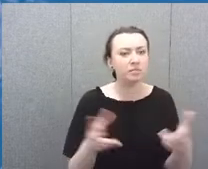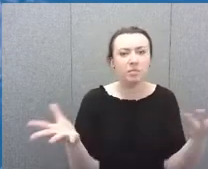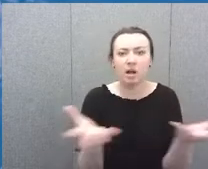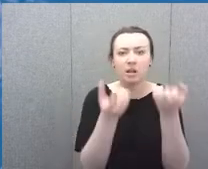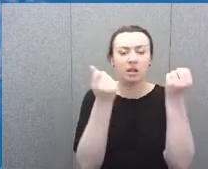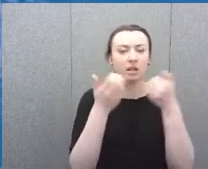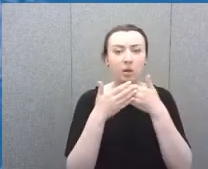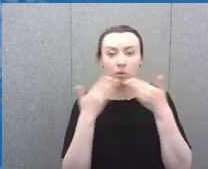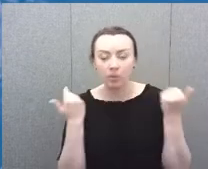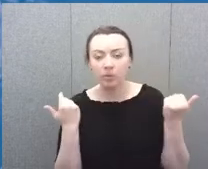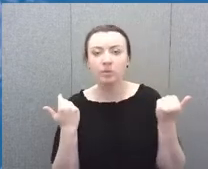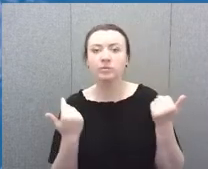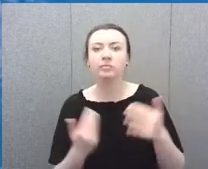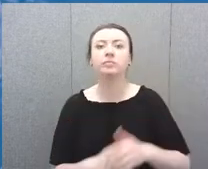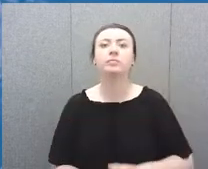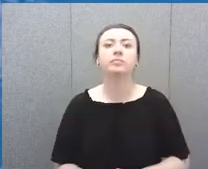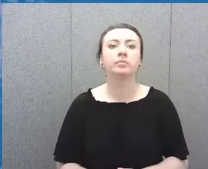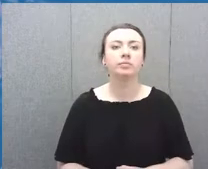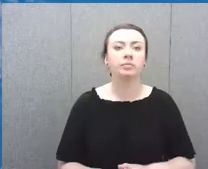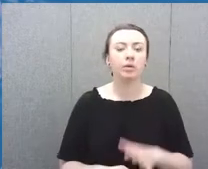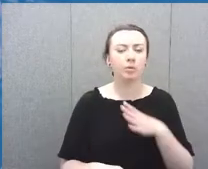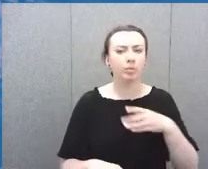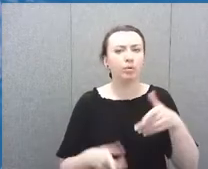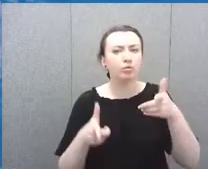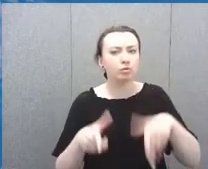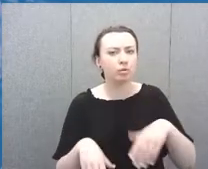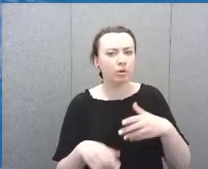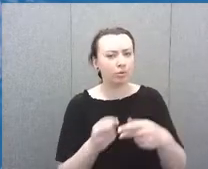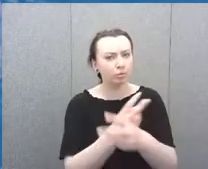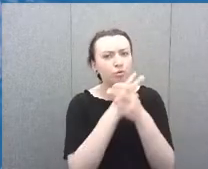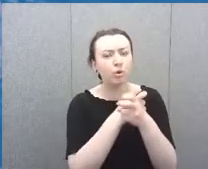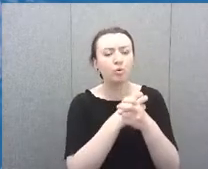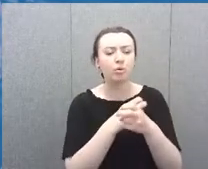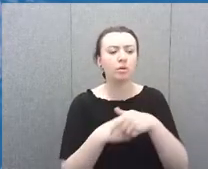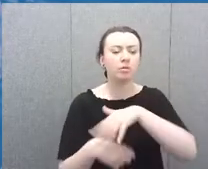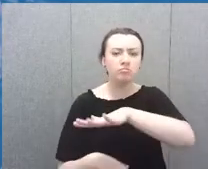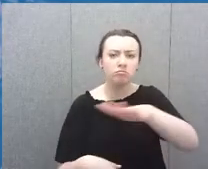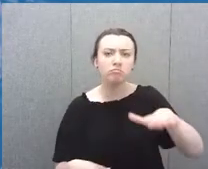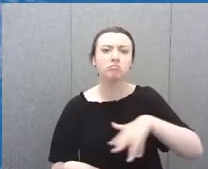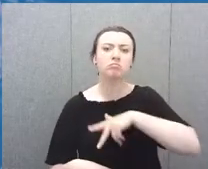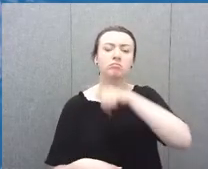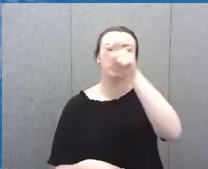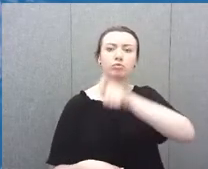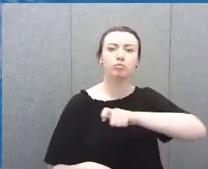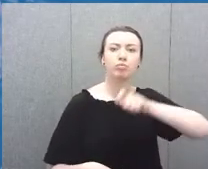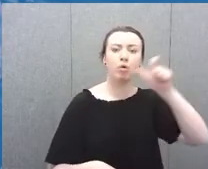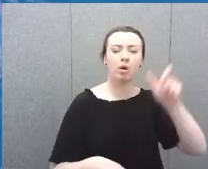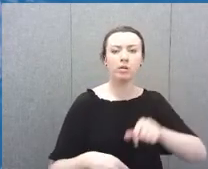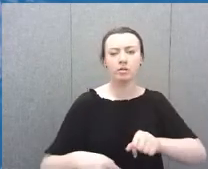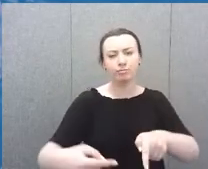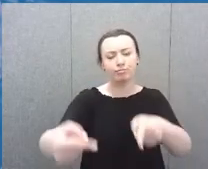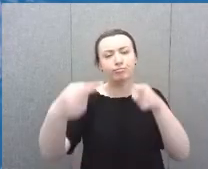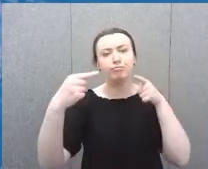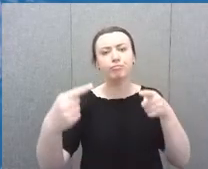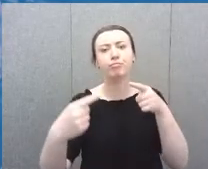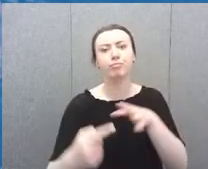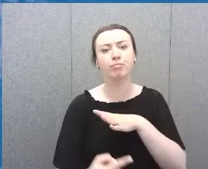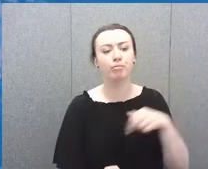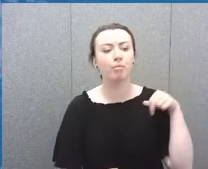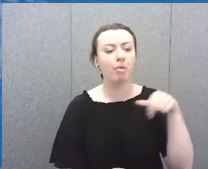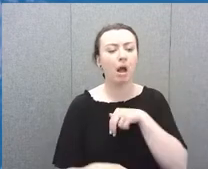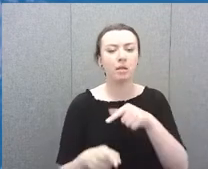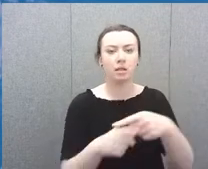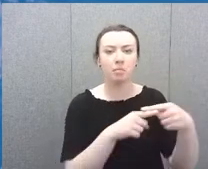министерств и правительства. Так что гражданское общество помогло белорусам, белорусским